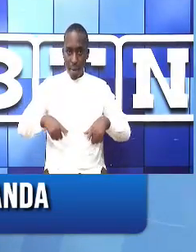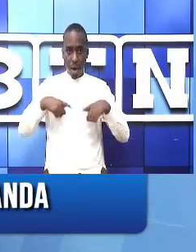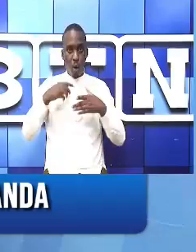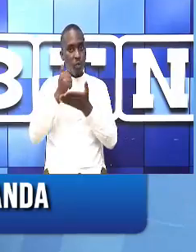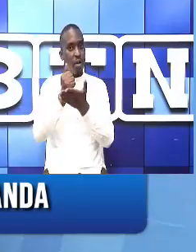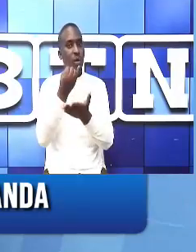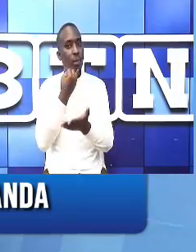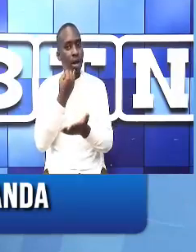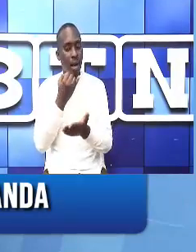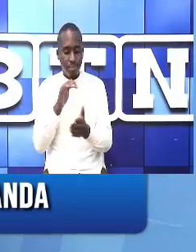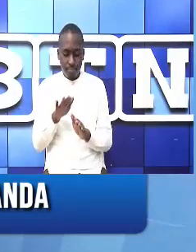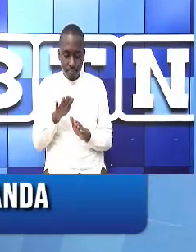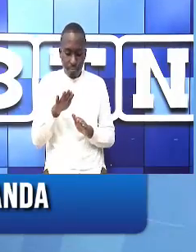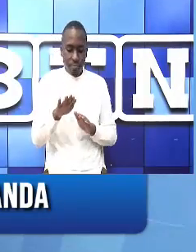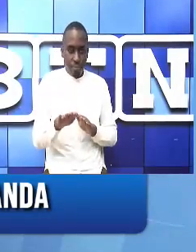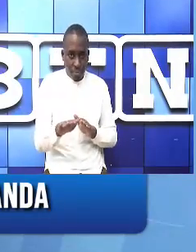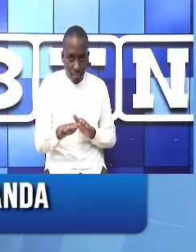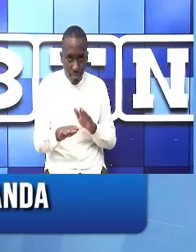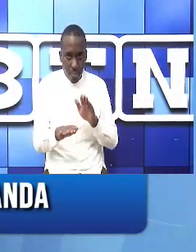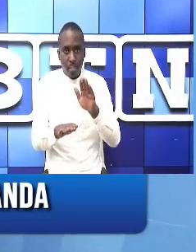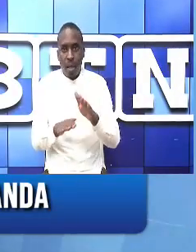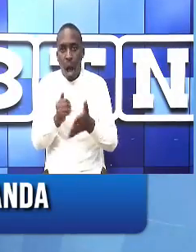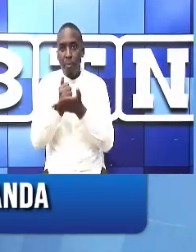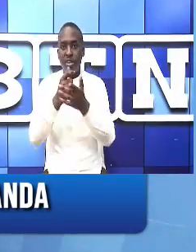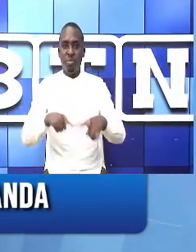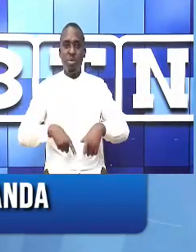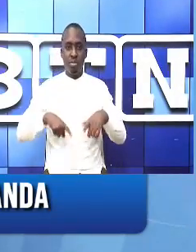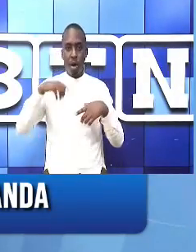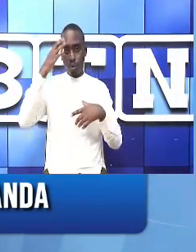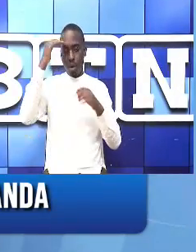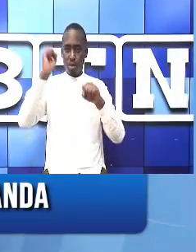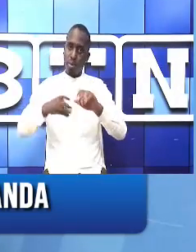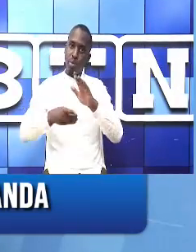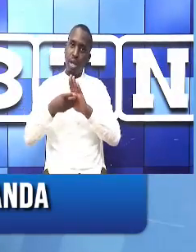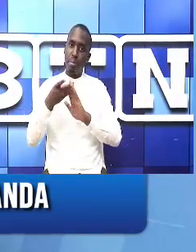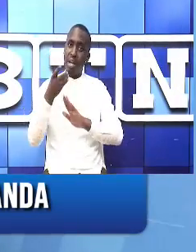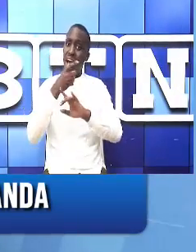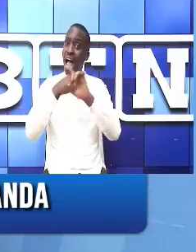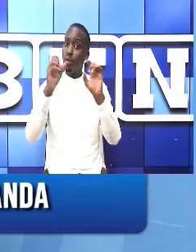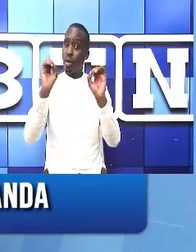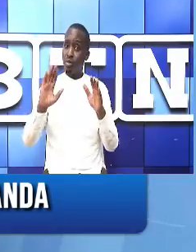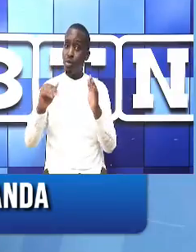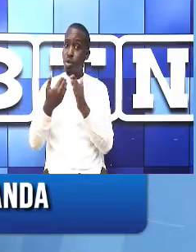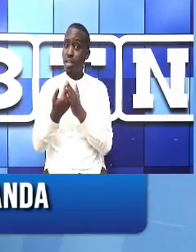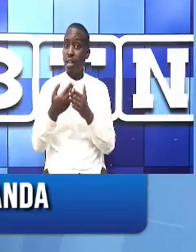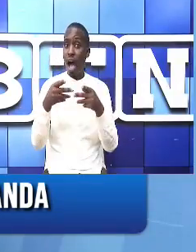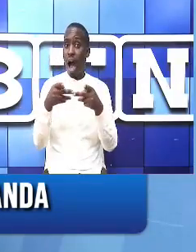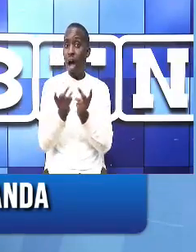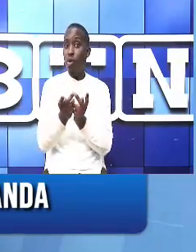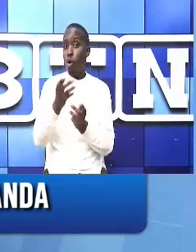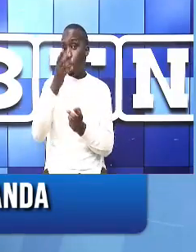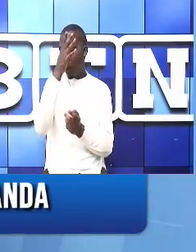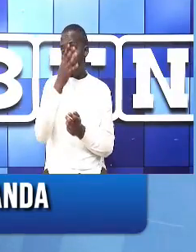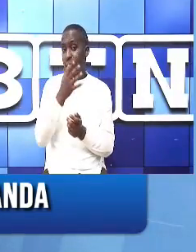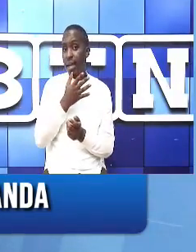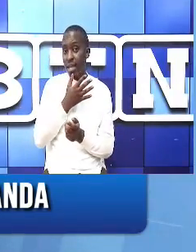umwana akamuteza intambwe mu buzima kugira ngo azagere aho yigeze iyo ugeze aho rero umubyeyi umugabo